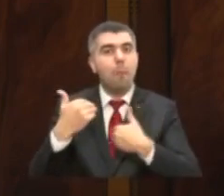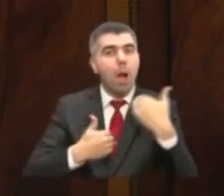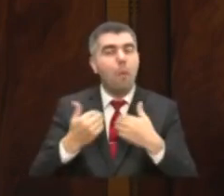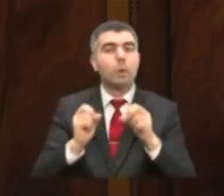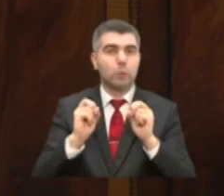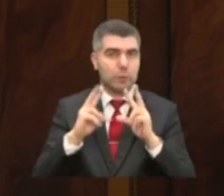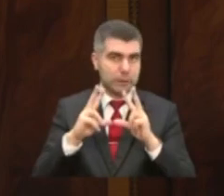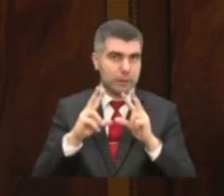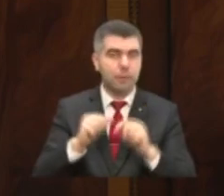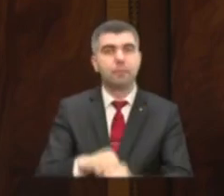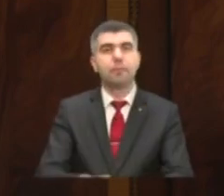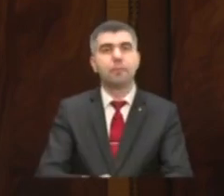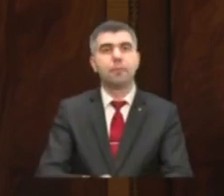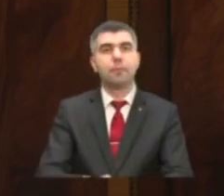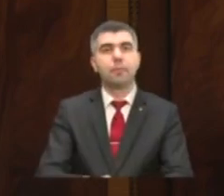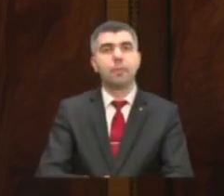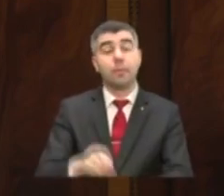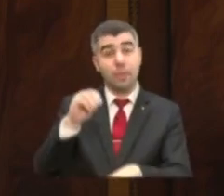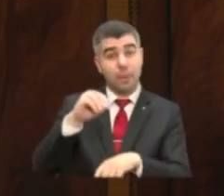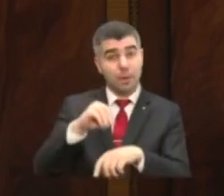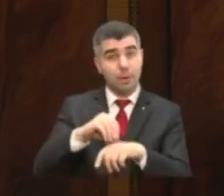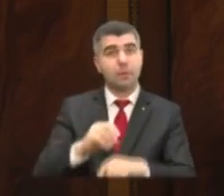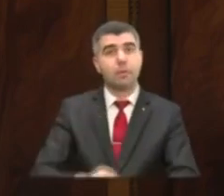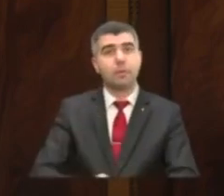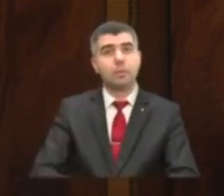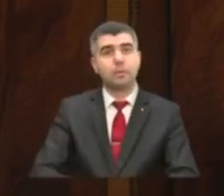أيضا هذه اللجنة الوطنية